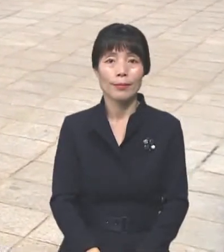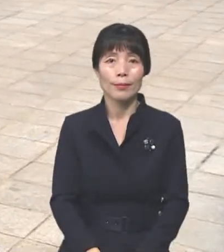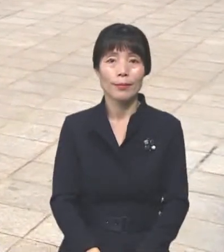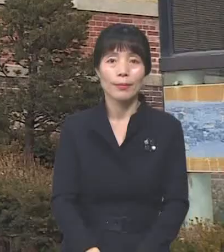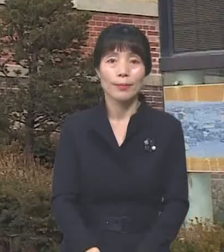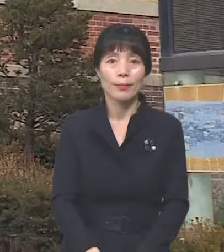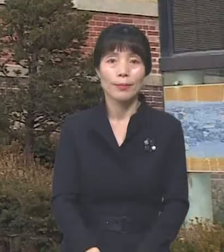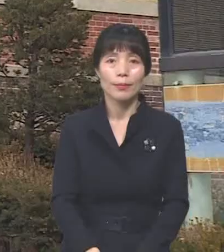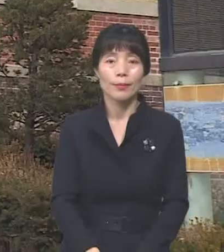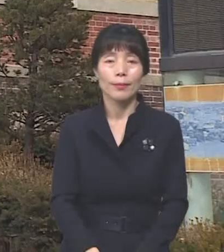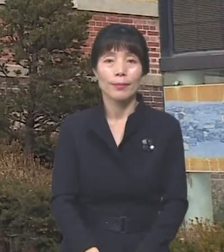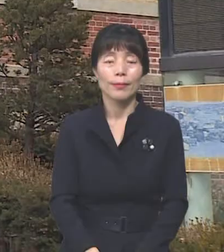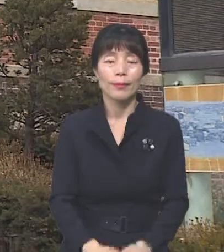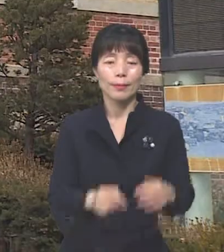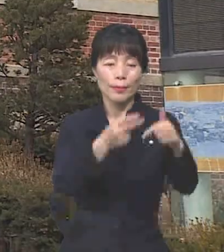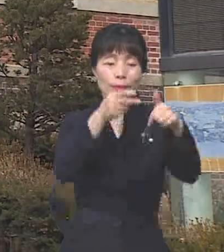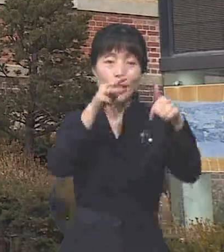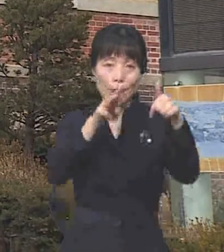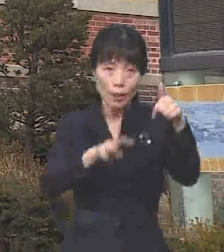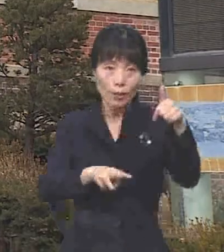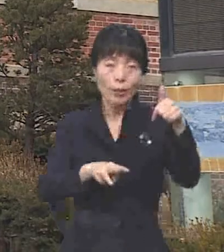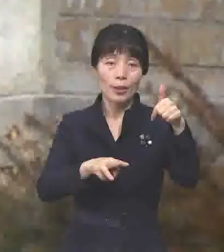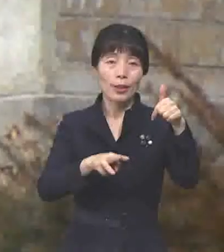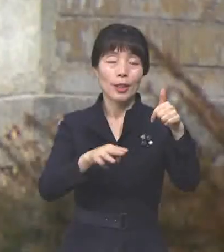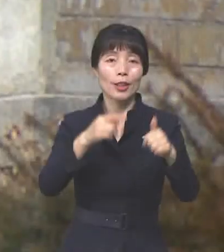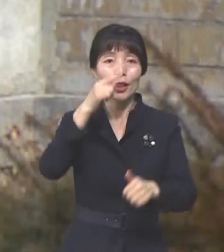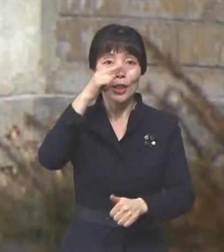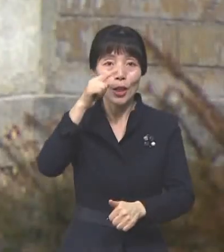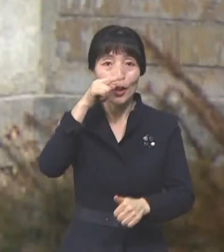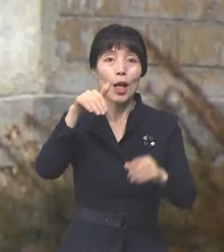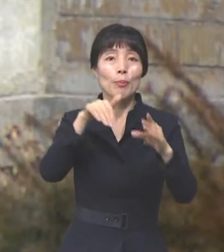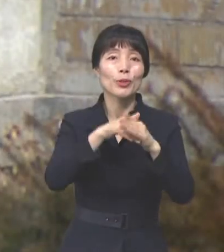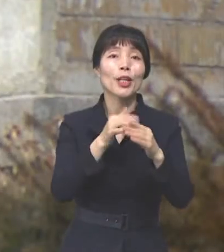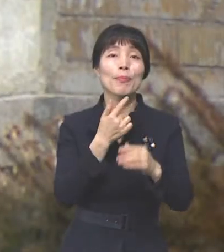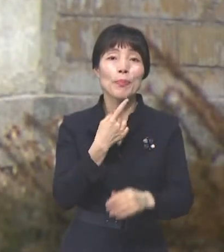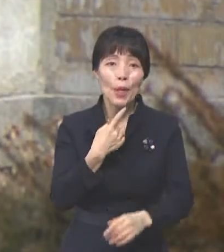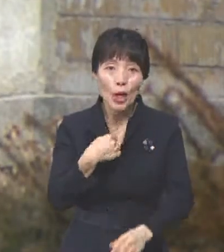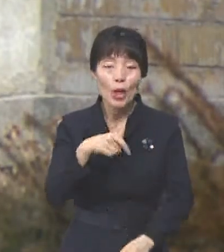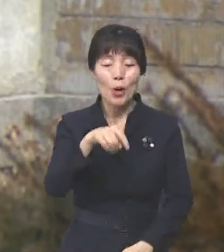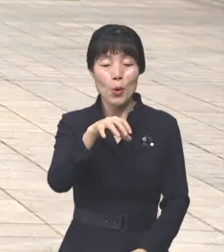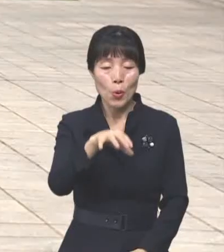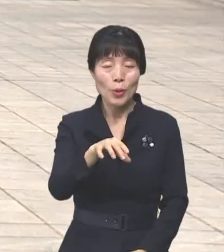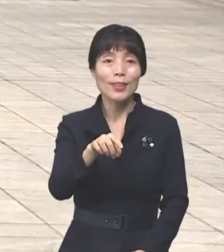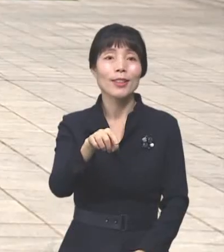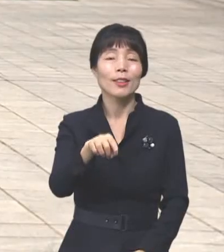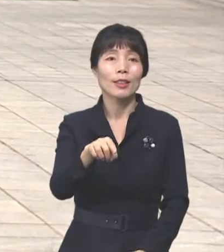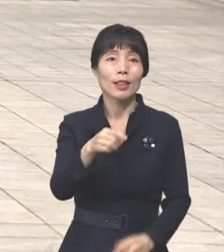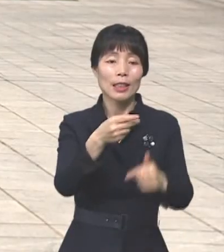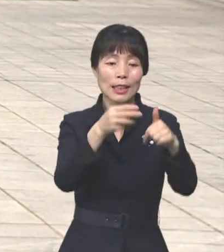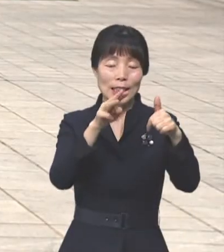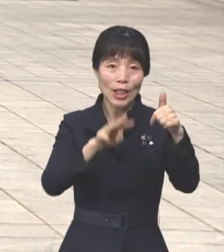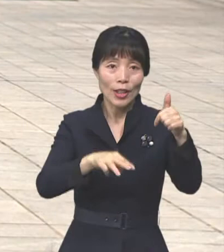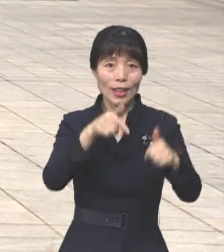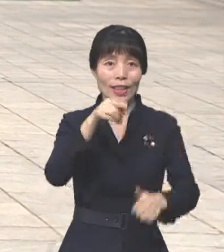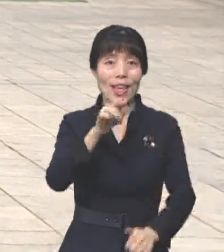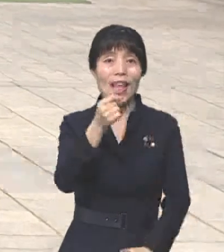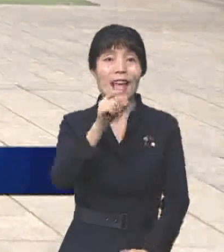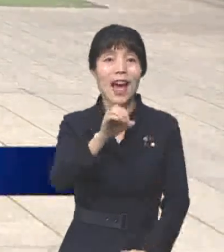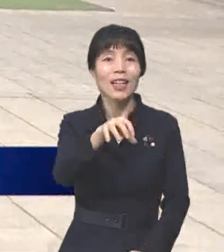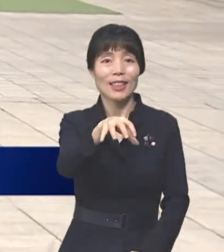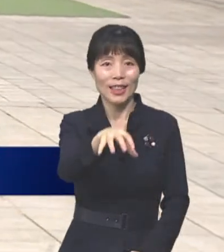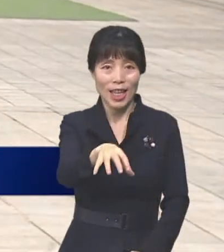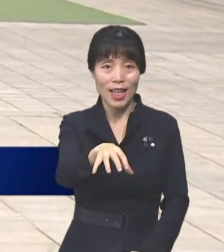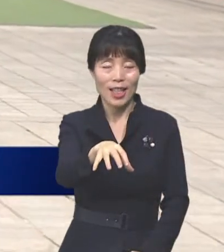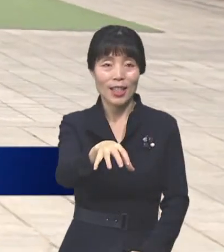すごくいいなって思います. 인천에서 서양의 문화를 접할 수 있었던 유일한 지역. 인천 계양장 거리